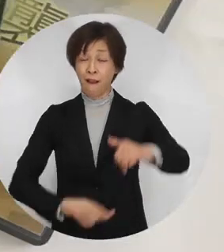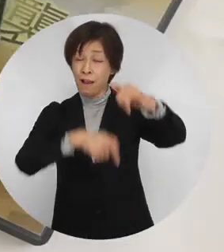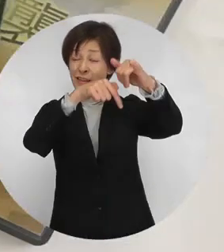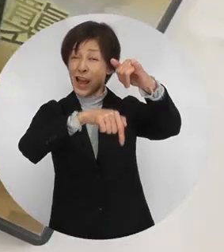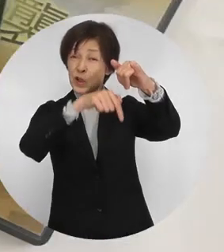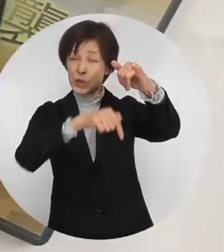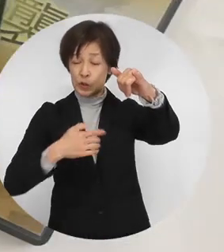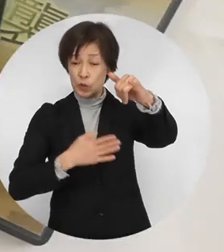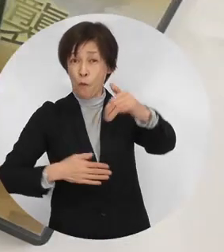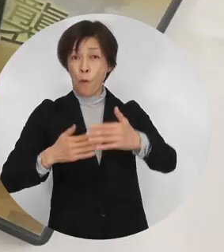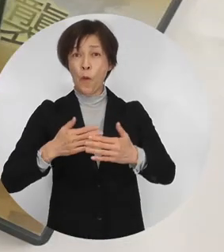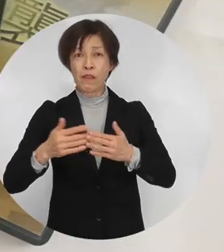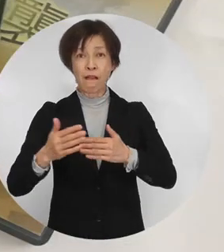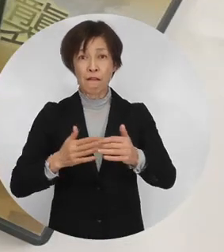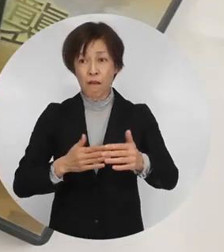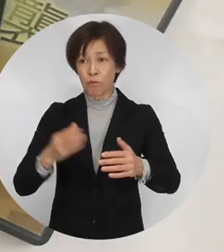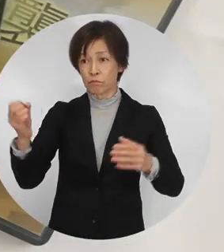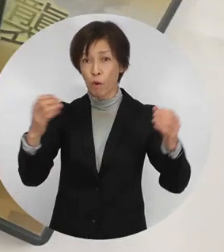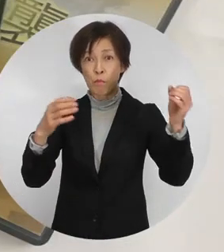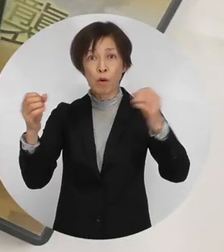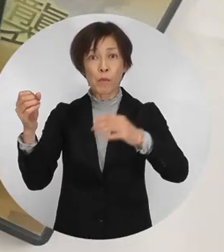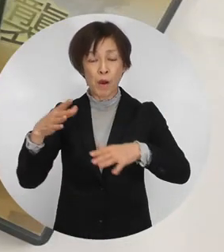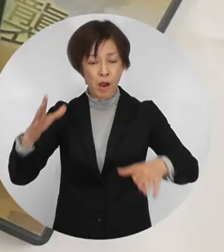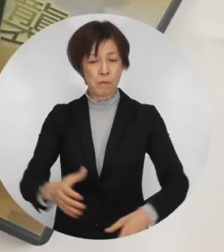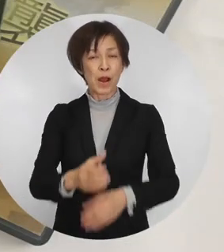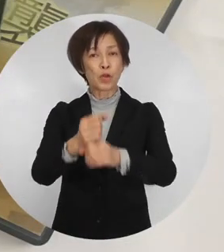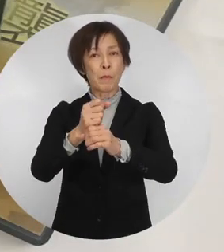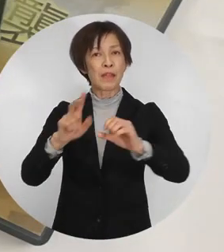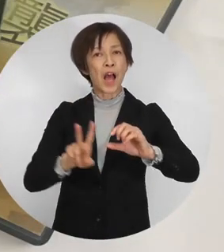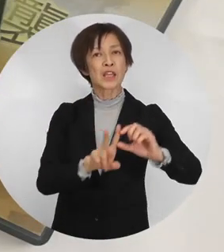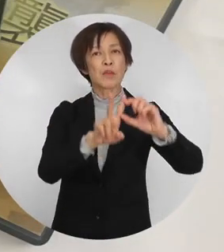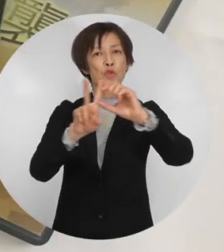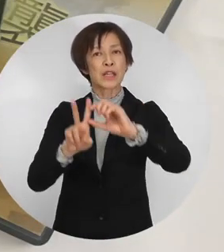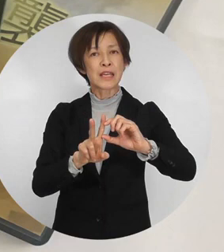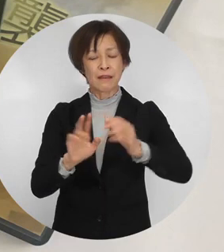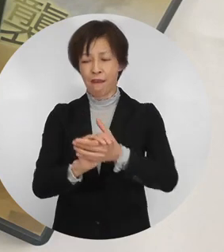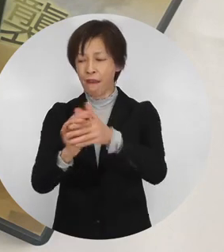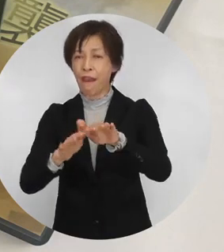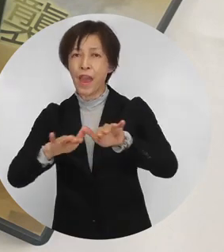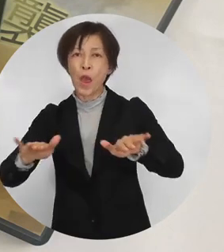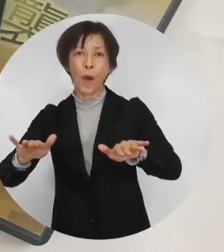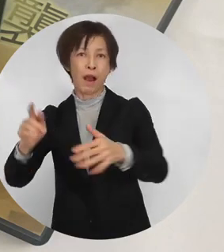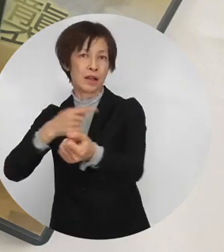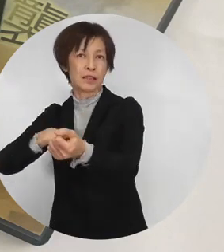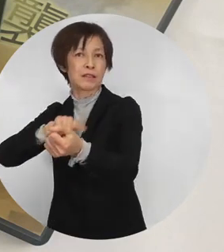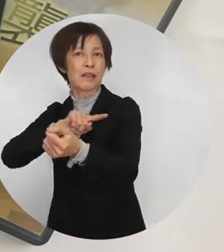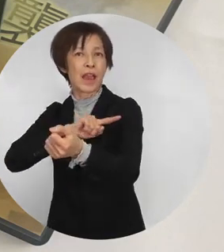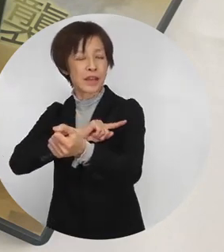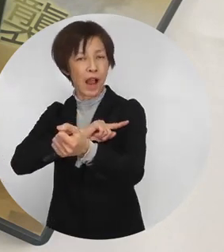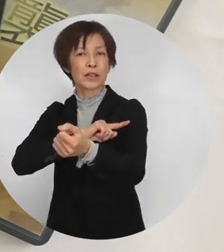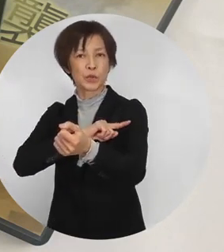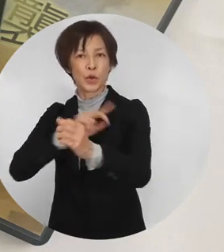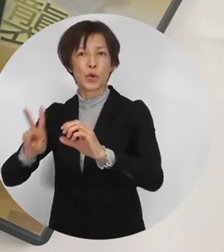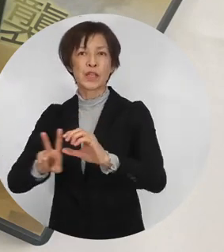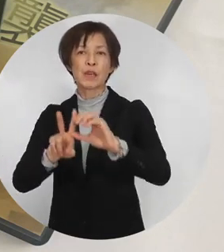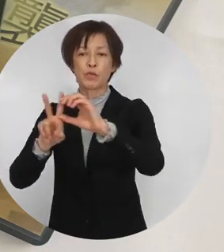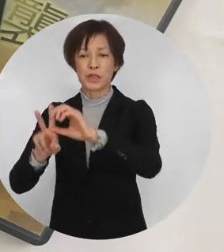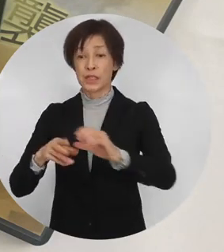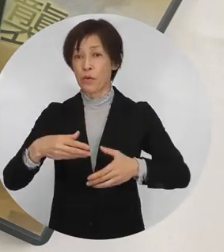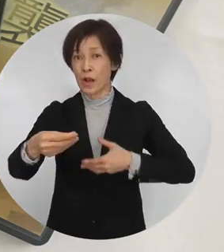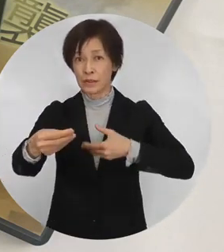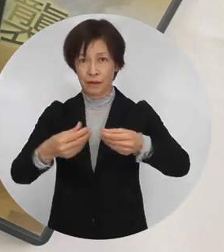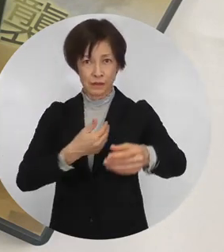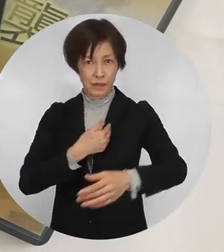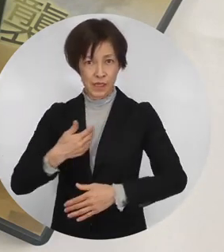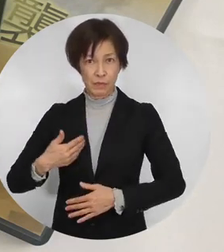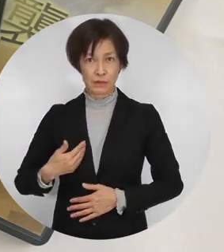また堺大空襲に関する証言を集めた DVD など平和や人権に関する DVD の貸し出し